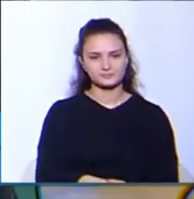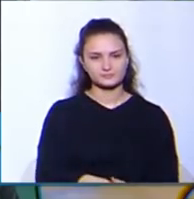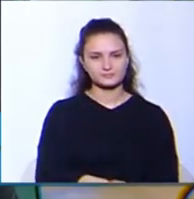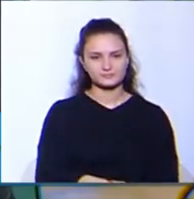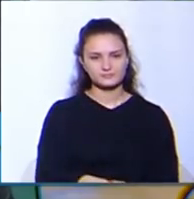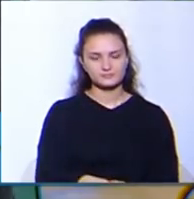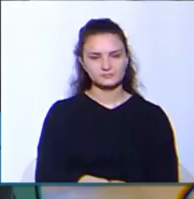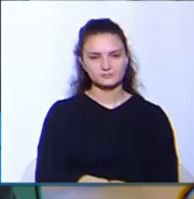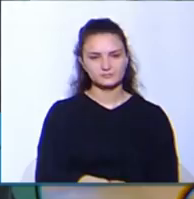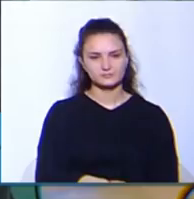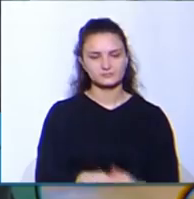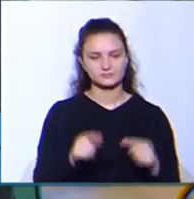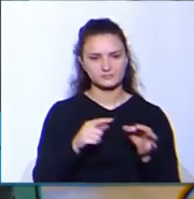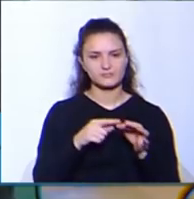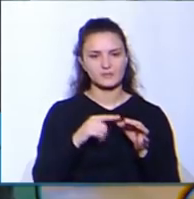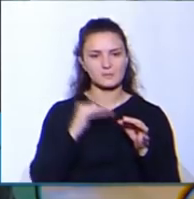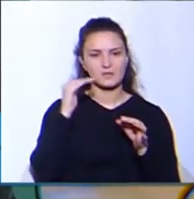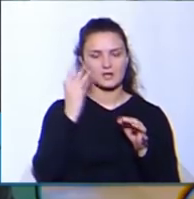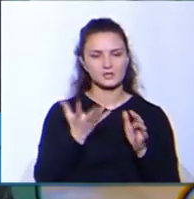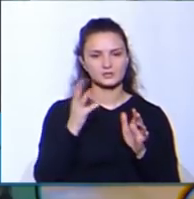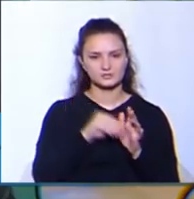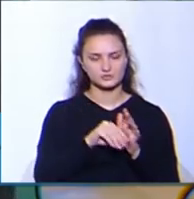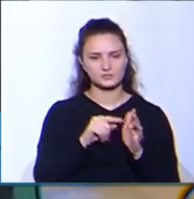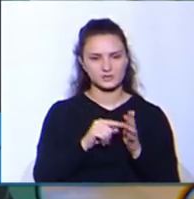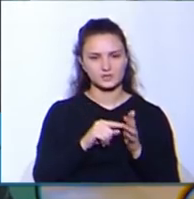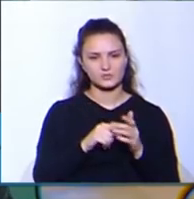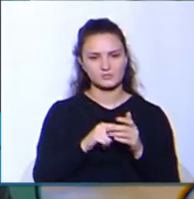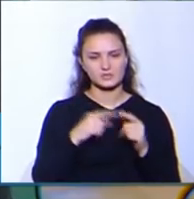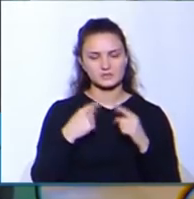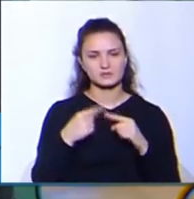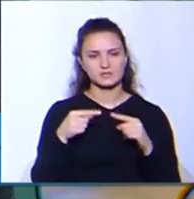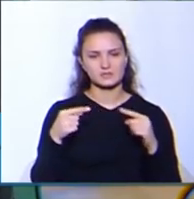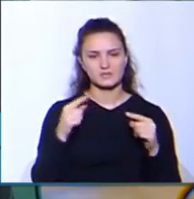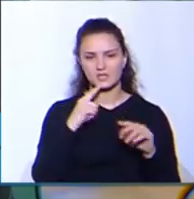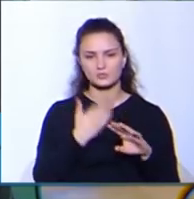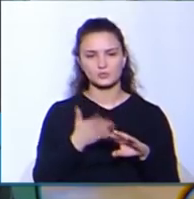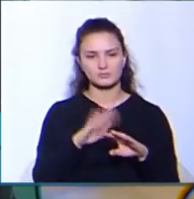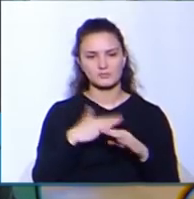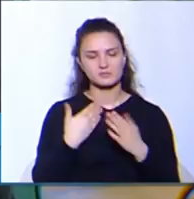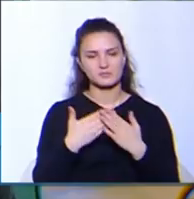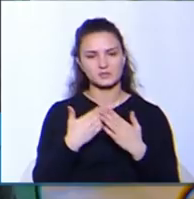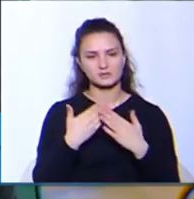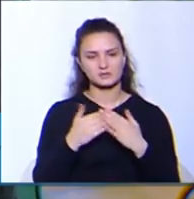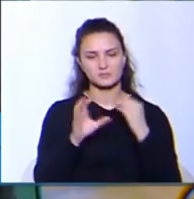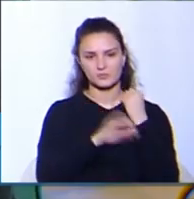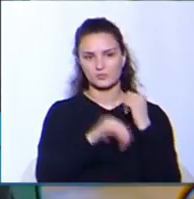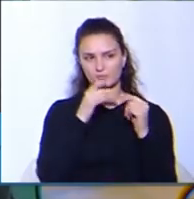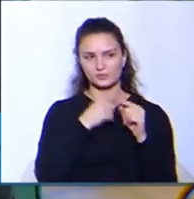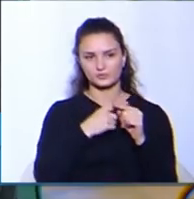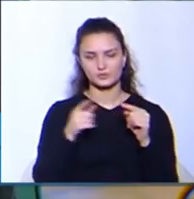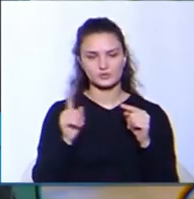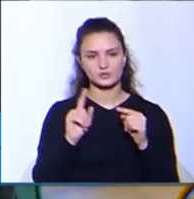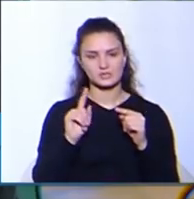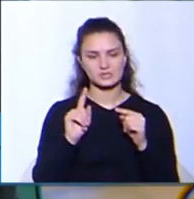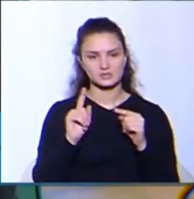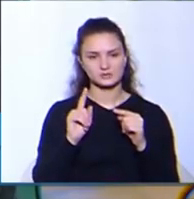აქედან გამომდინარე ეს მაღალი კონცენტრაცია თავისთავად იწვევს სხვადასხვა გართულებას ძირითადად აი ბოლო პერიოდში რაც